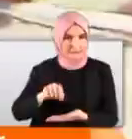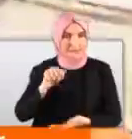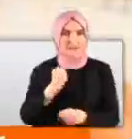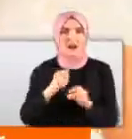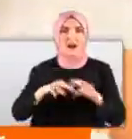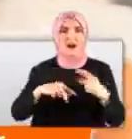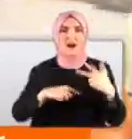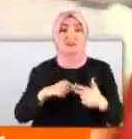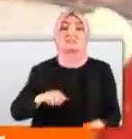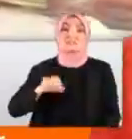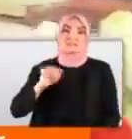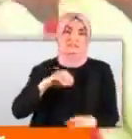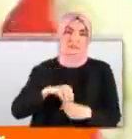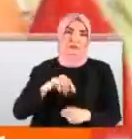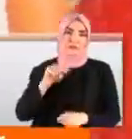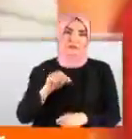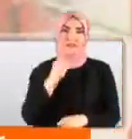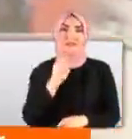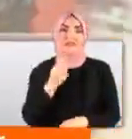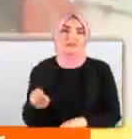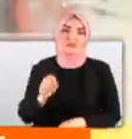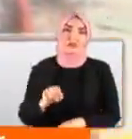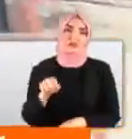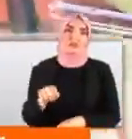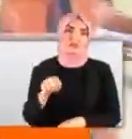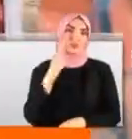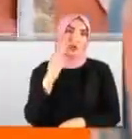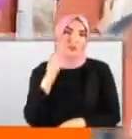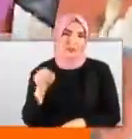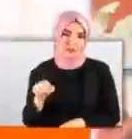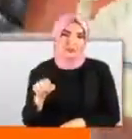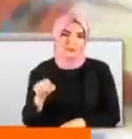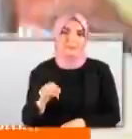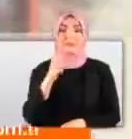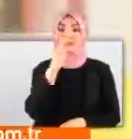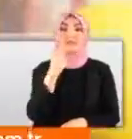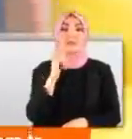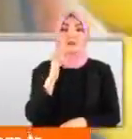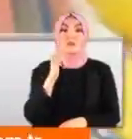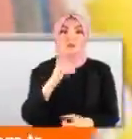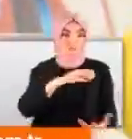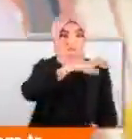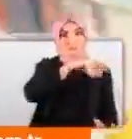kadar? Şöyle bir tatlı kaşığı. Şöyle 2 kiloluk bir kaba. Şöyle